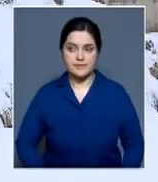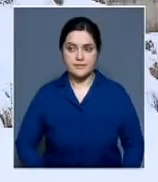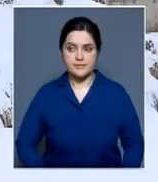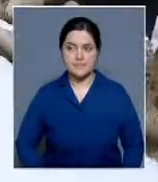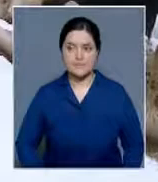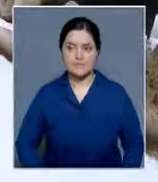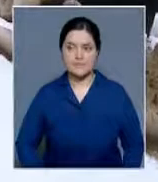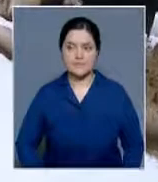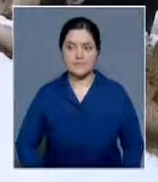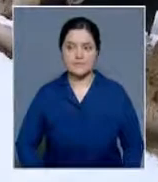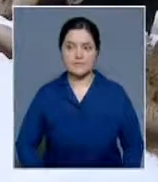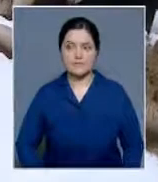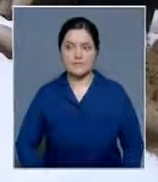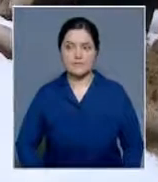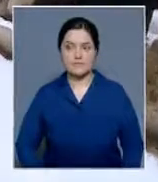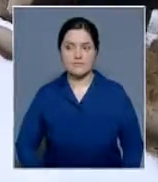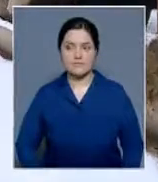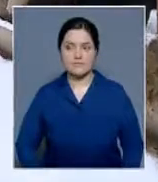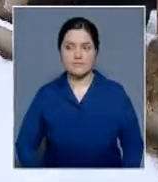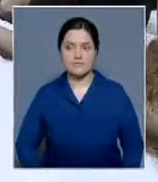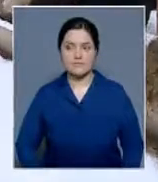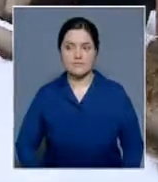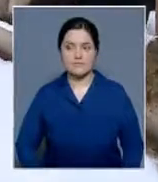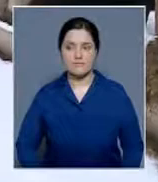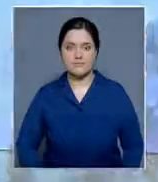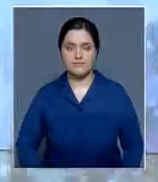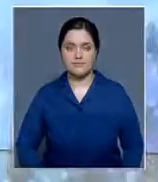Хабар 24, Алматинская область.